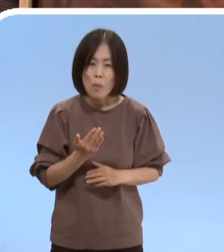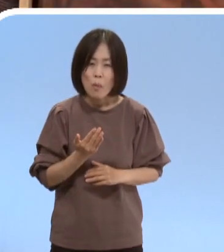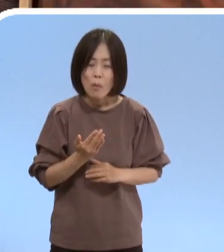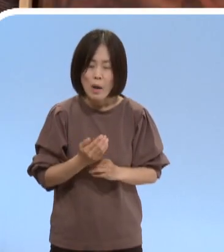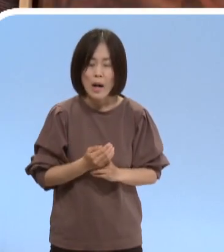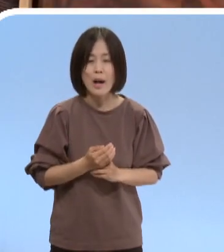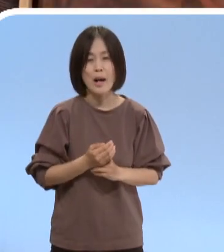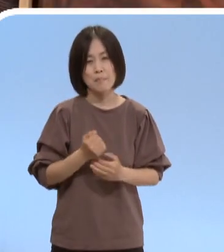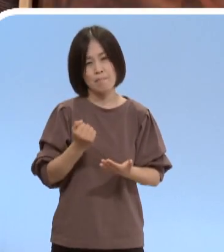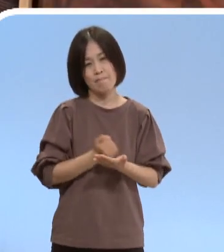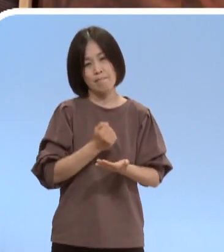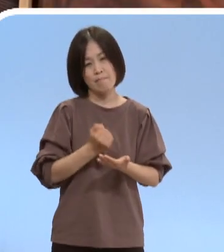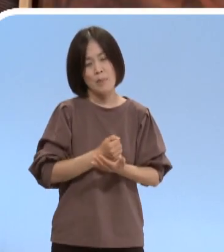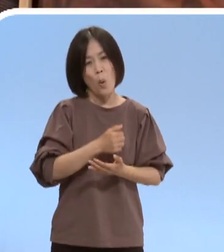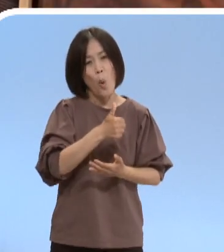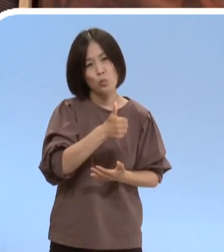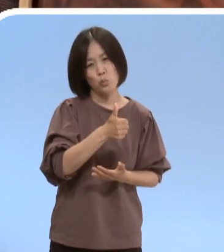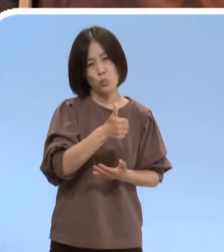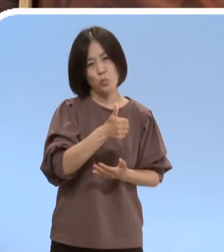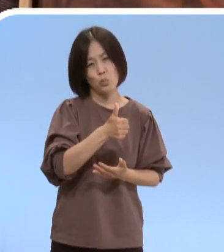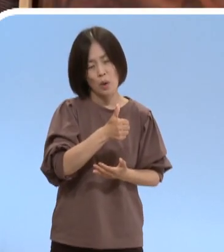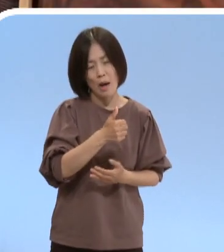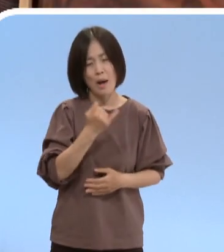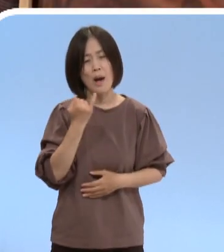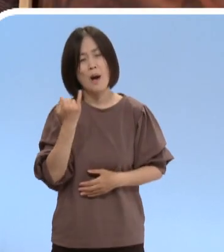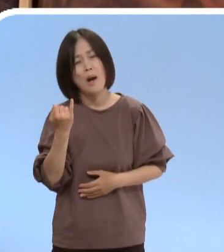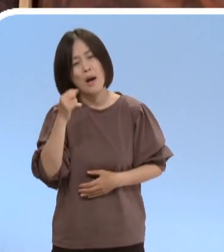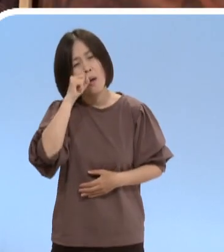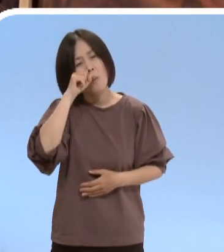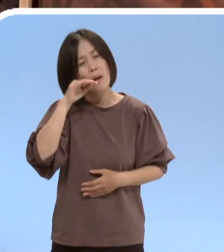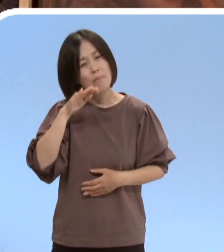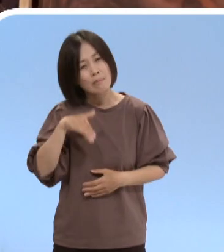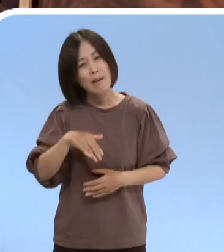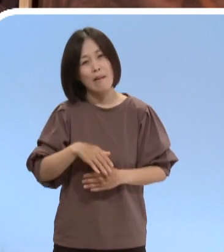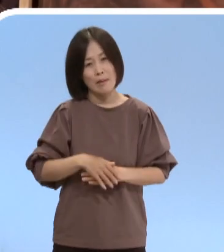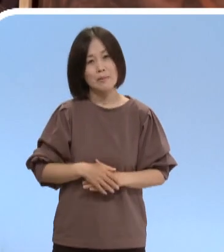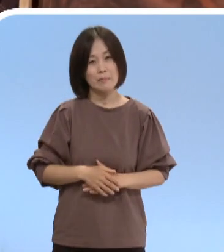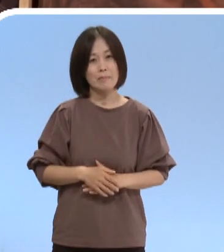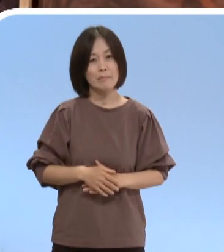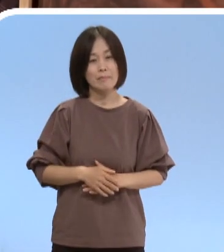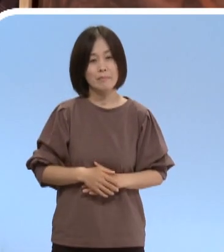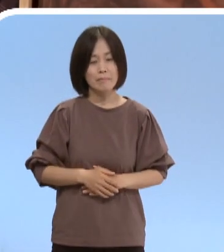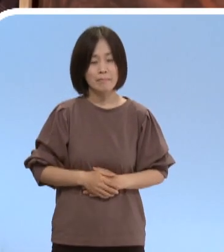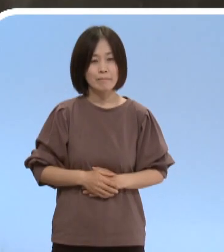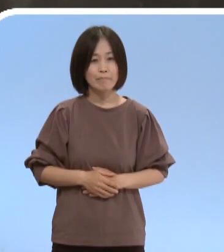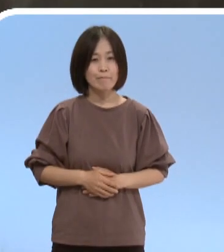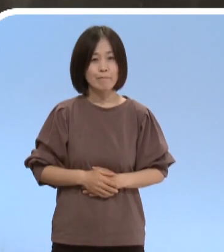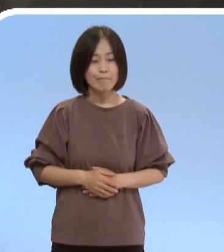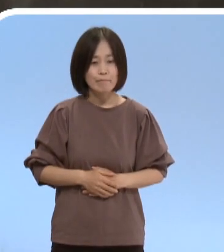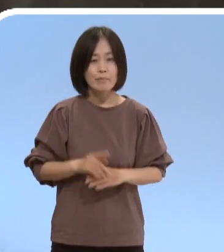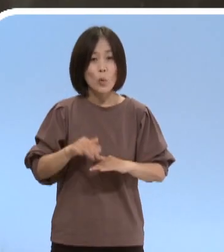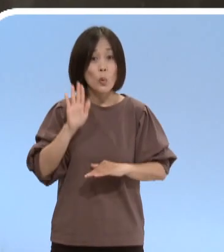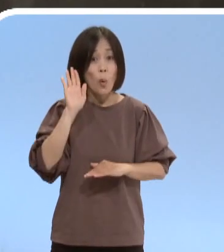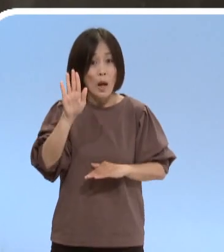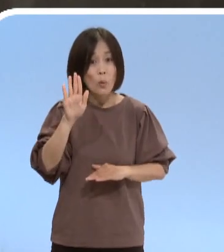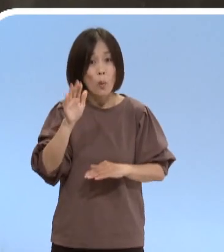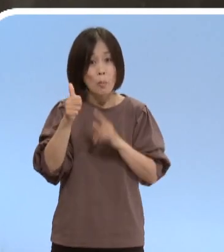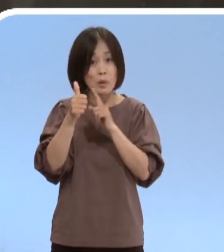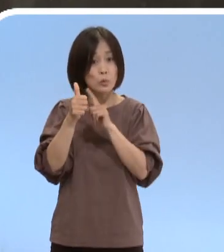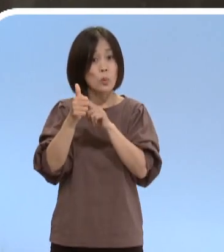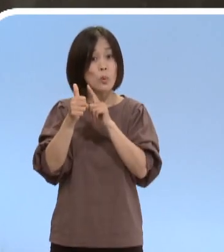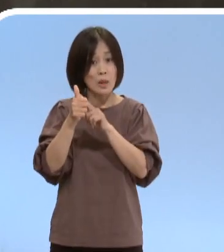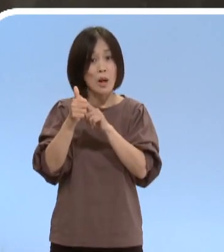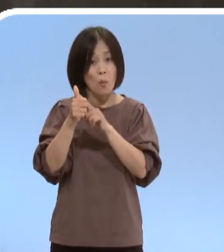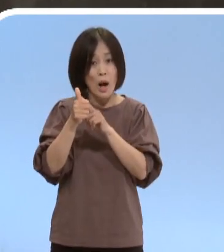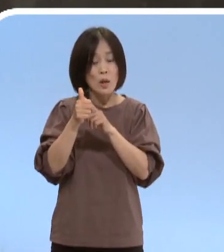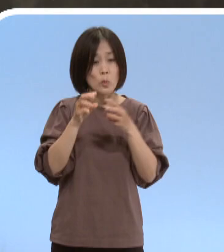だけど、うん、子っていうだったので、あ、お名前だったらよかったのになって、うん。 その後、